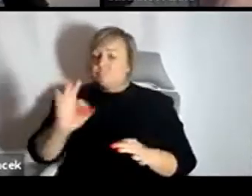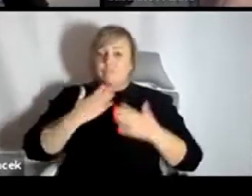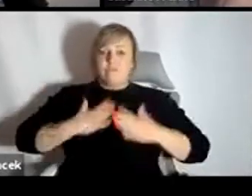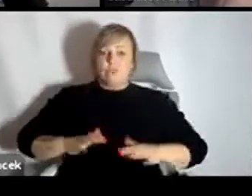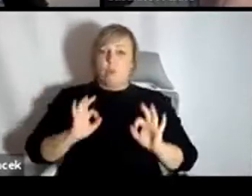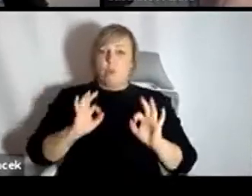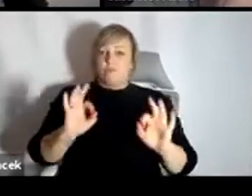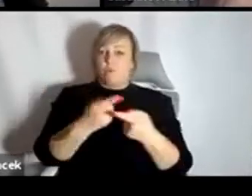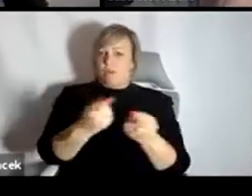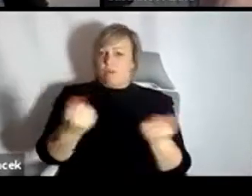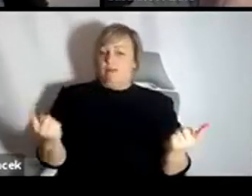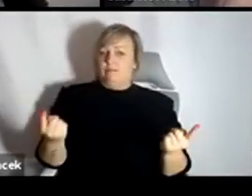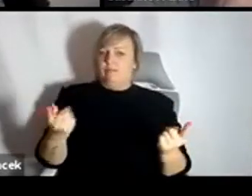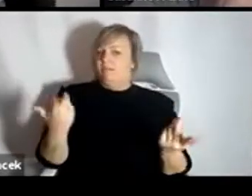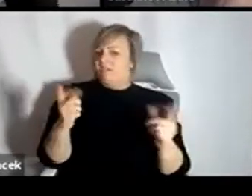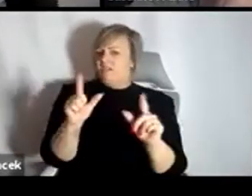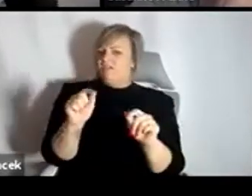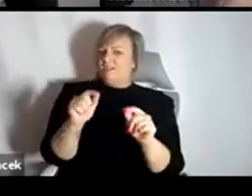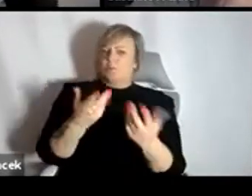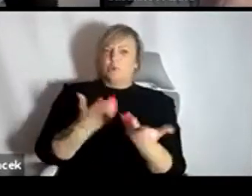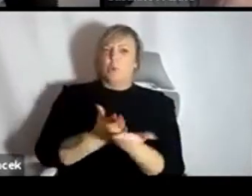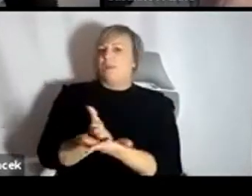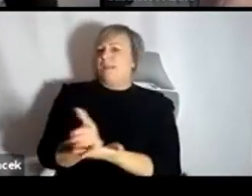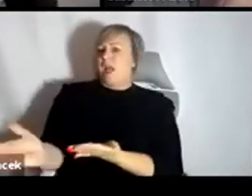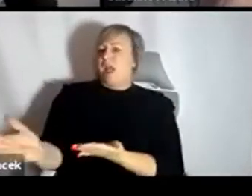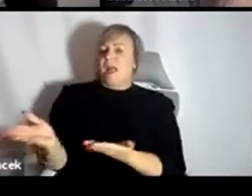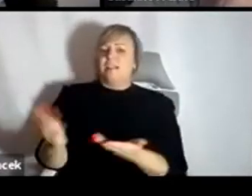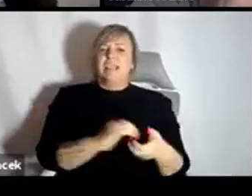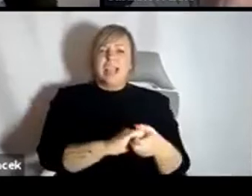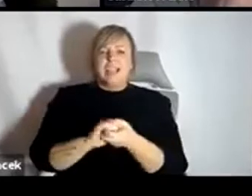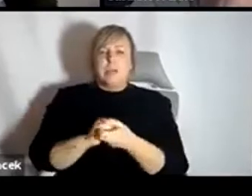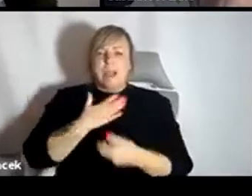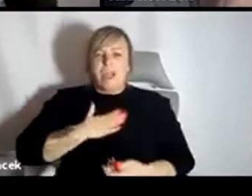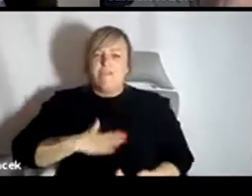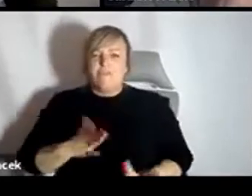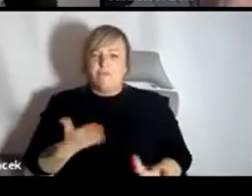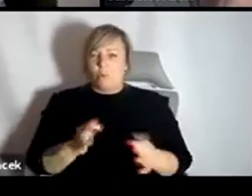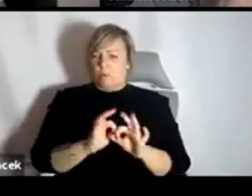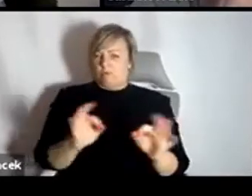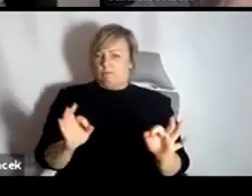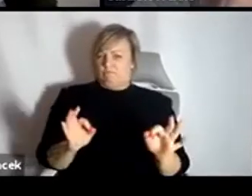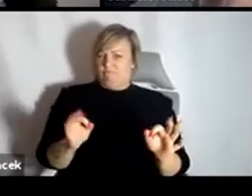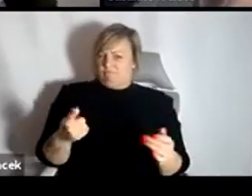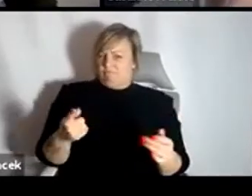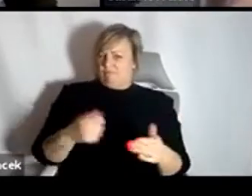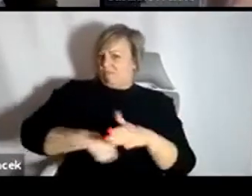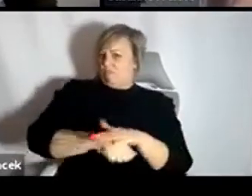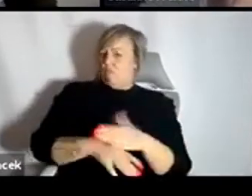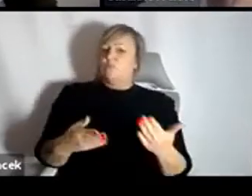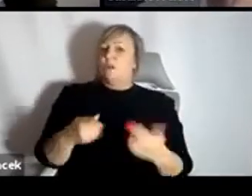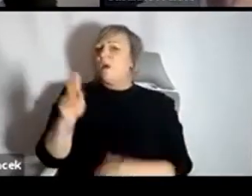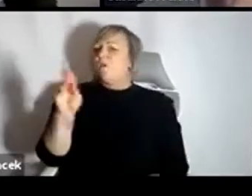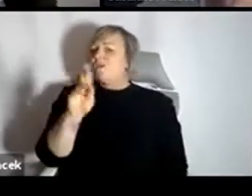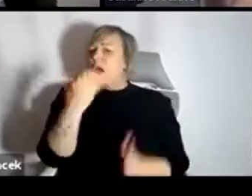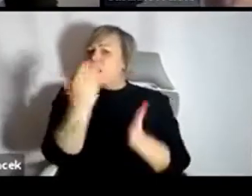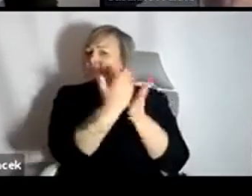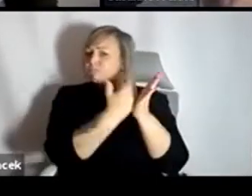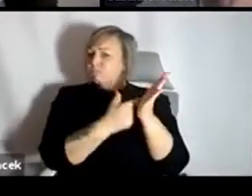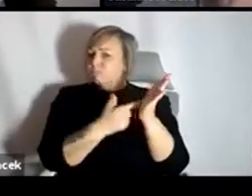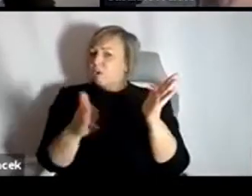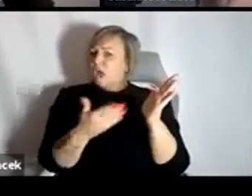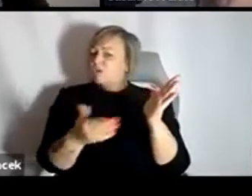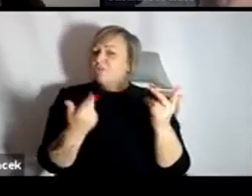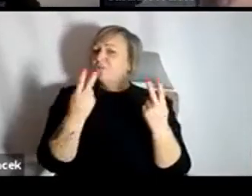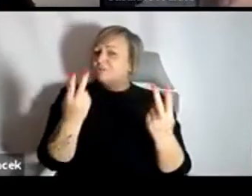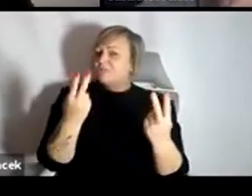bedeutet Nachhaltigkeit und Gemeinwohlorientierung in der Fußballindustrie und wer setzt die Agenda? Wir wollen hier heute Abend gewissentlich in